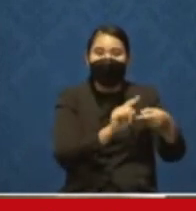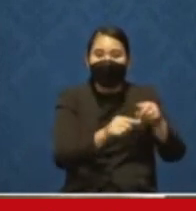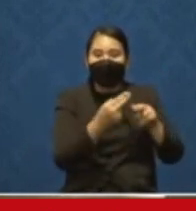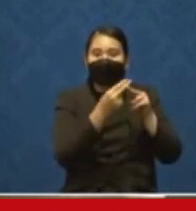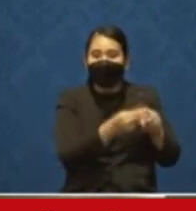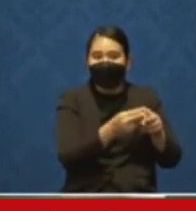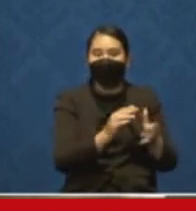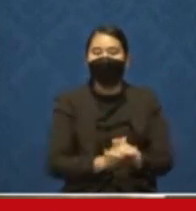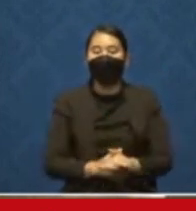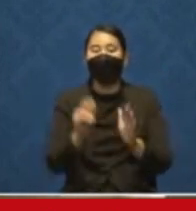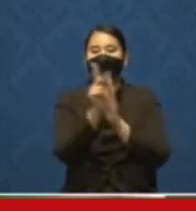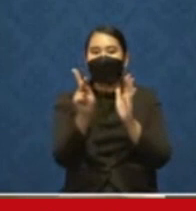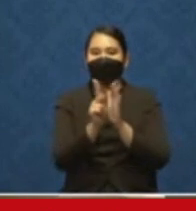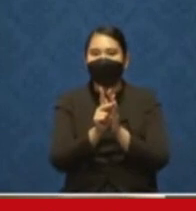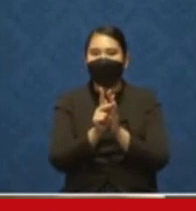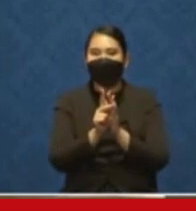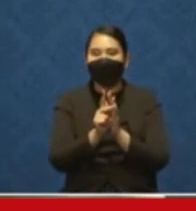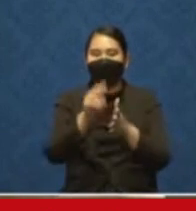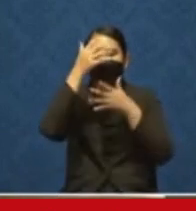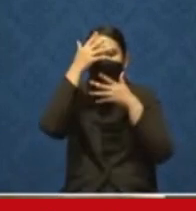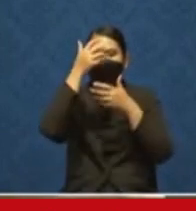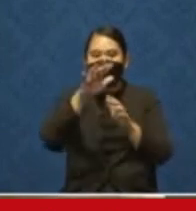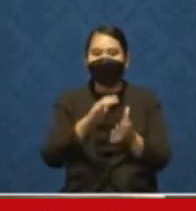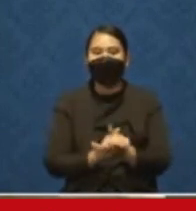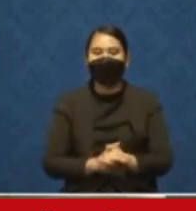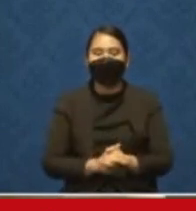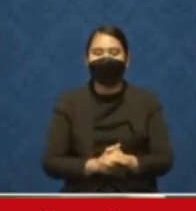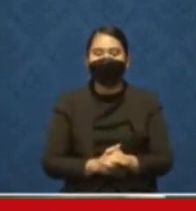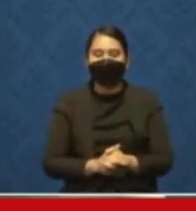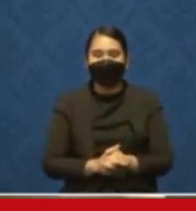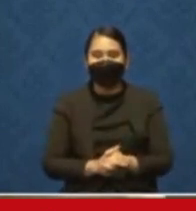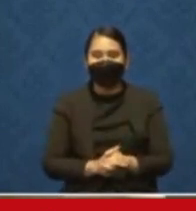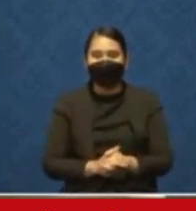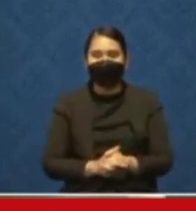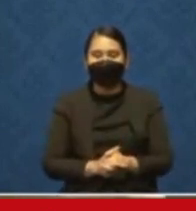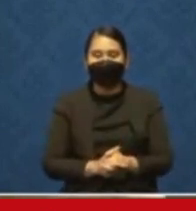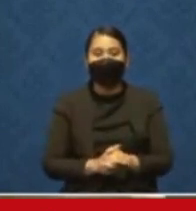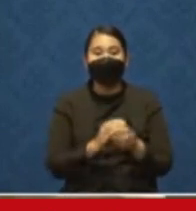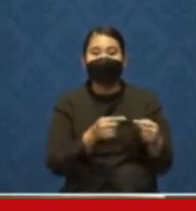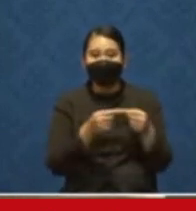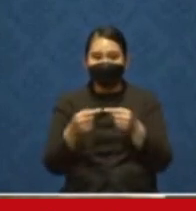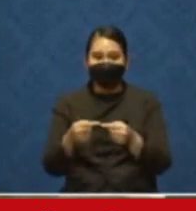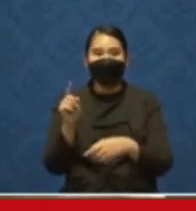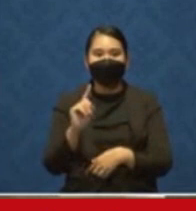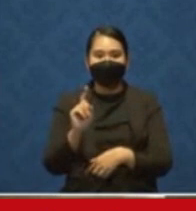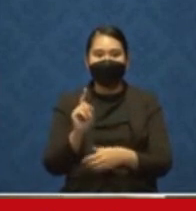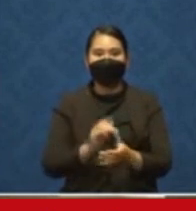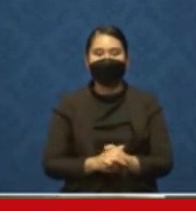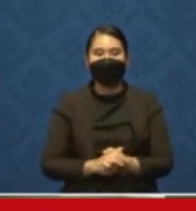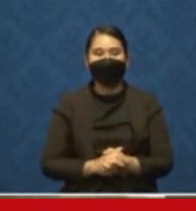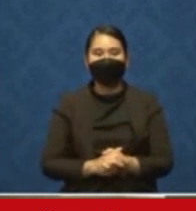หนึ่งแล้วนะครับความผิดต้องเรียนปเอกประยุทธ์คือล้มเหลวในการบริหาร 2ทุจริตเพื่อพวกพ้อง 3ที่นี้